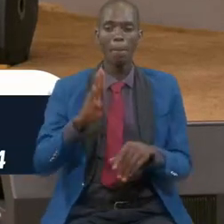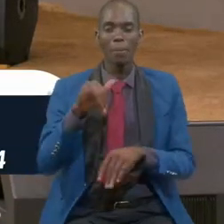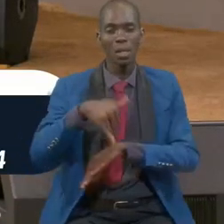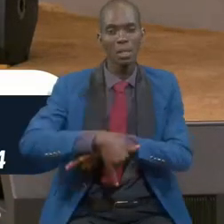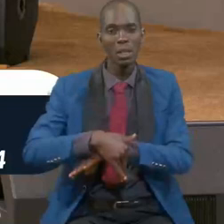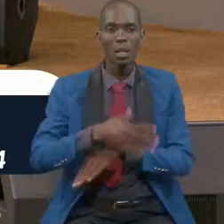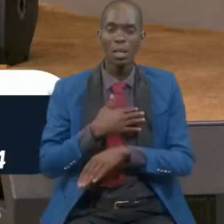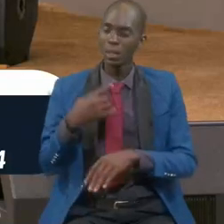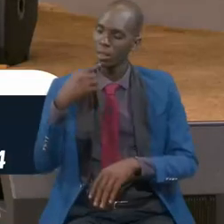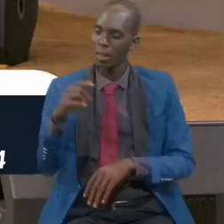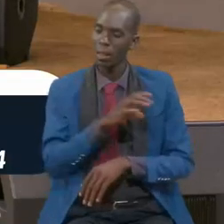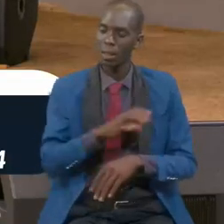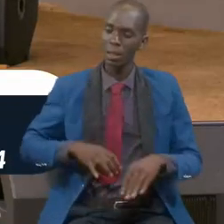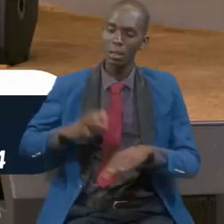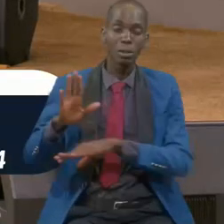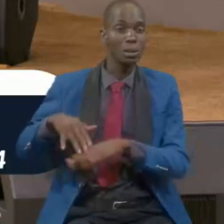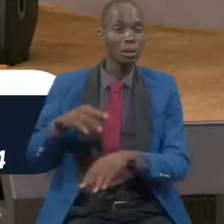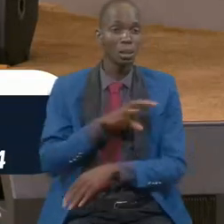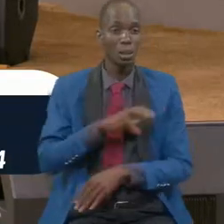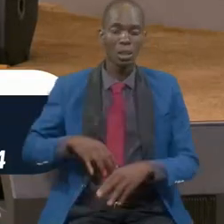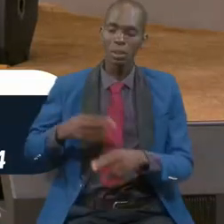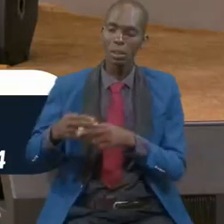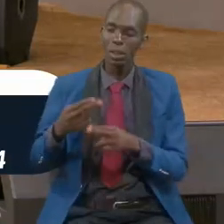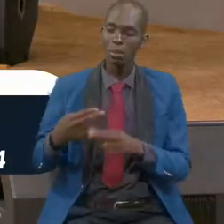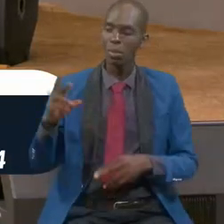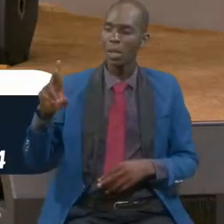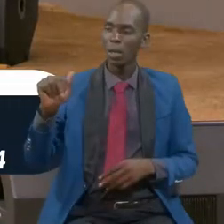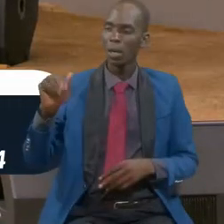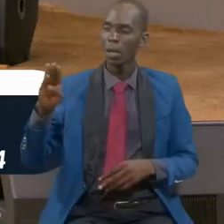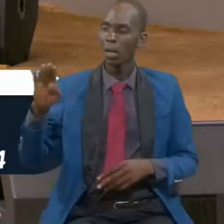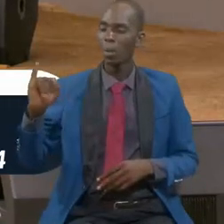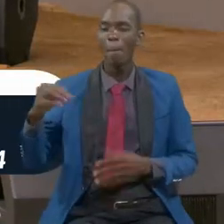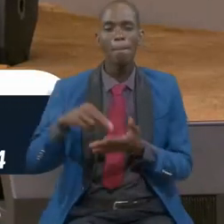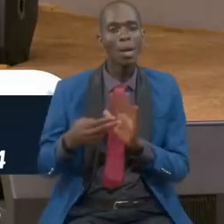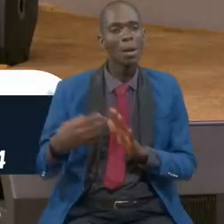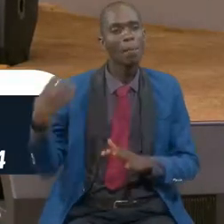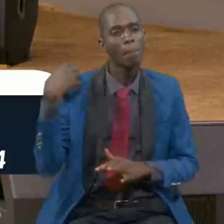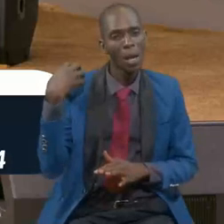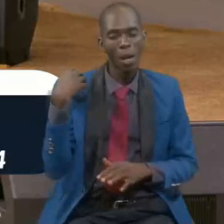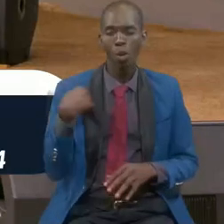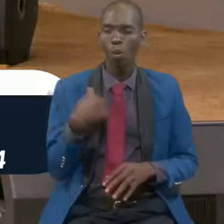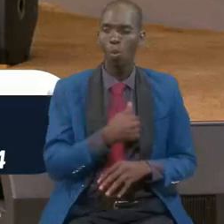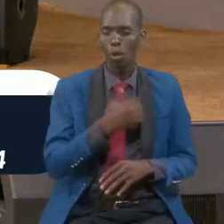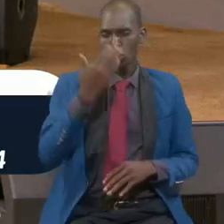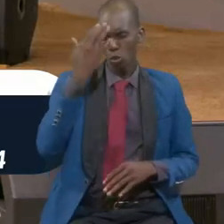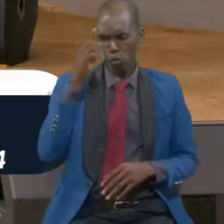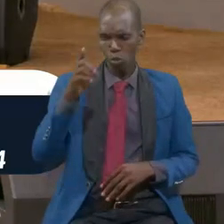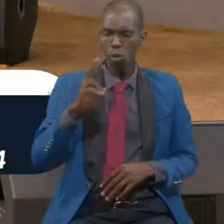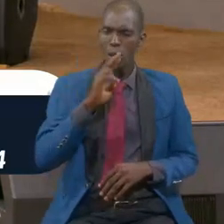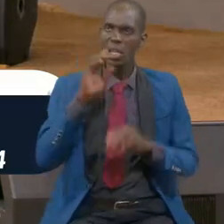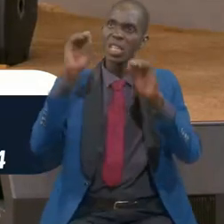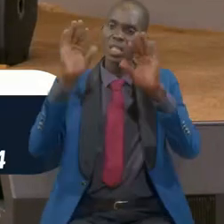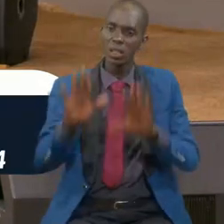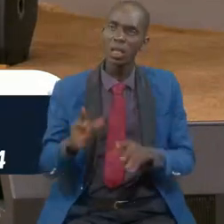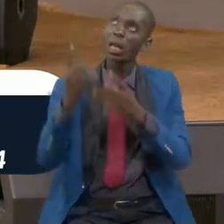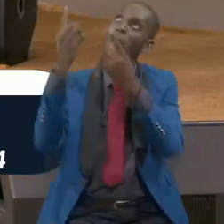Rabbi, maître, nous savons que tu es un docteur venu de Dieu,